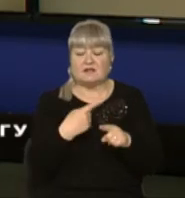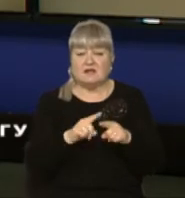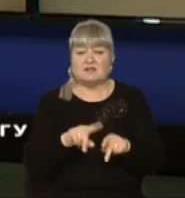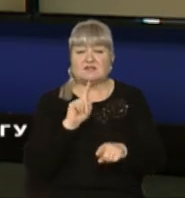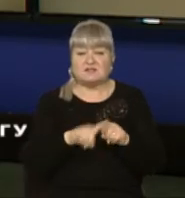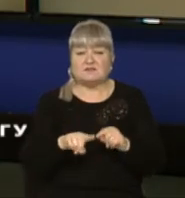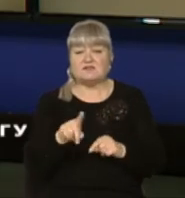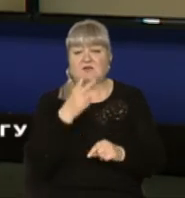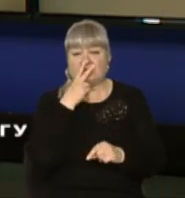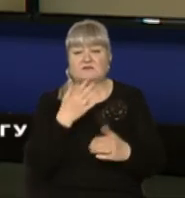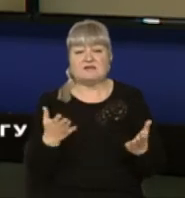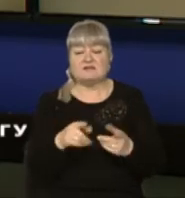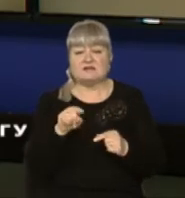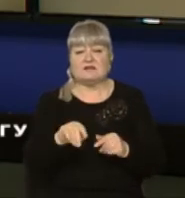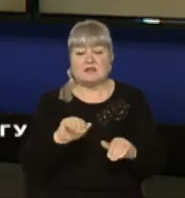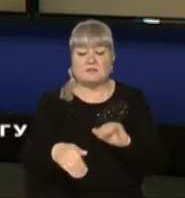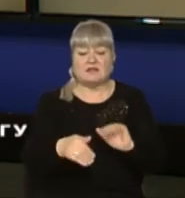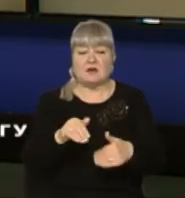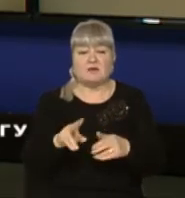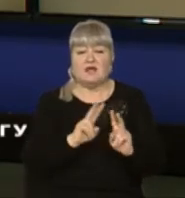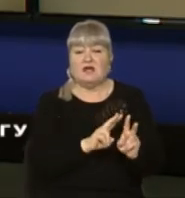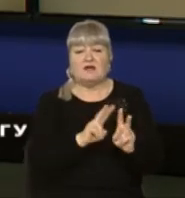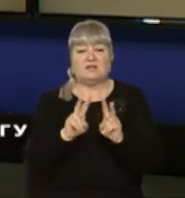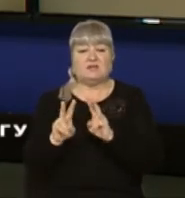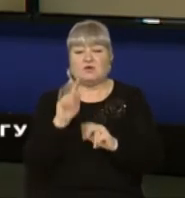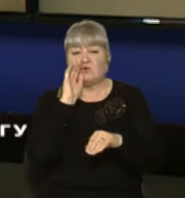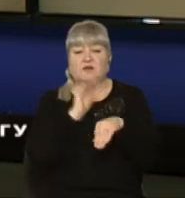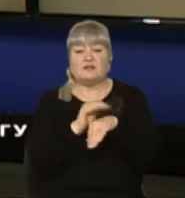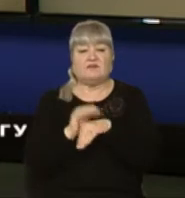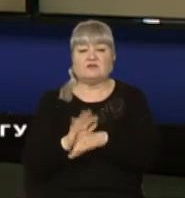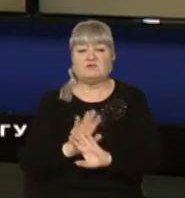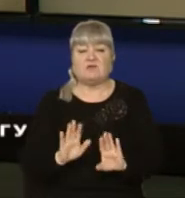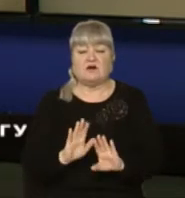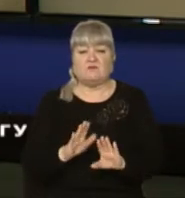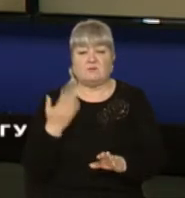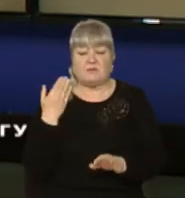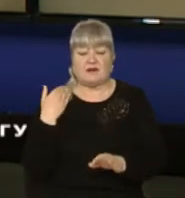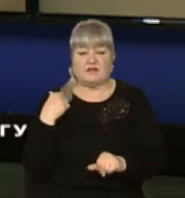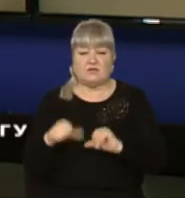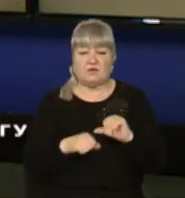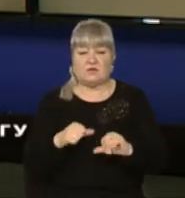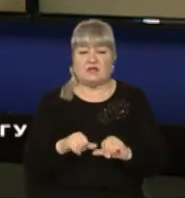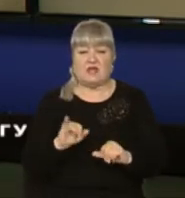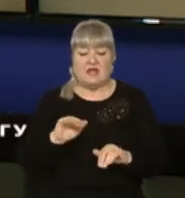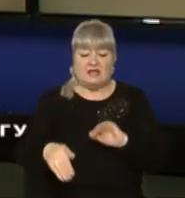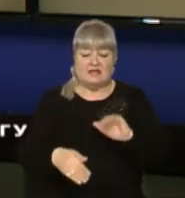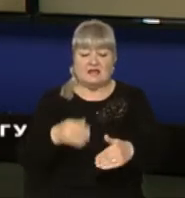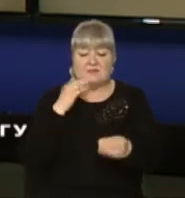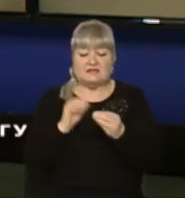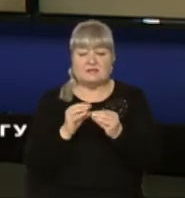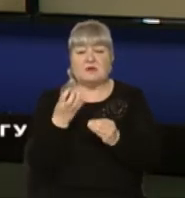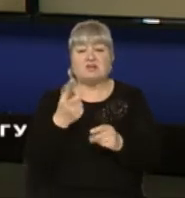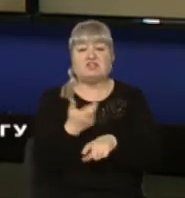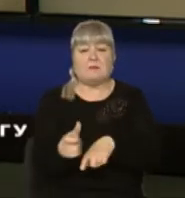ви б подивилися, які там ями. Просто ніхто не фіксував попередніх років, ну, ті самі ями на цих самих містах і ще більше